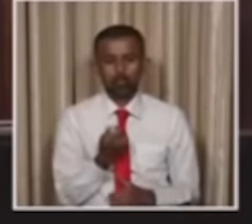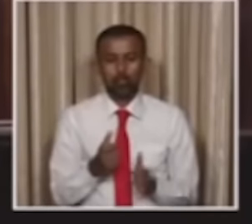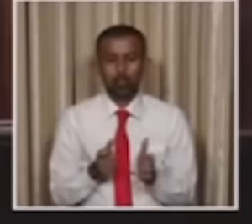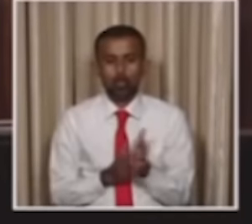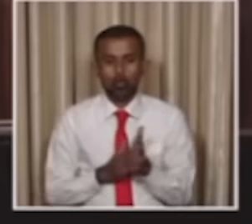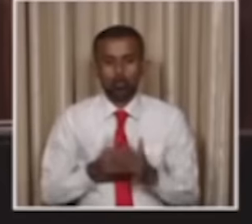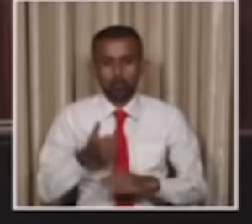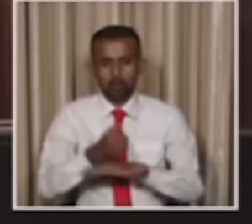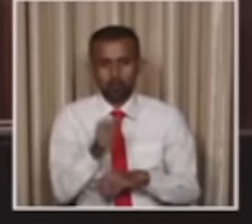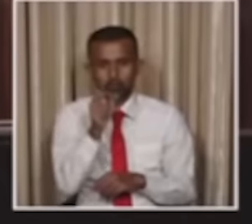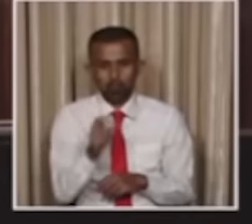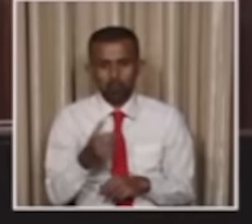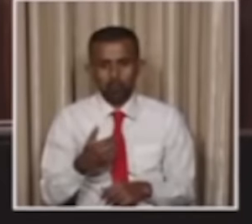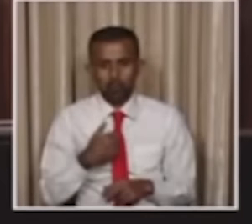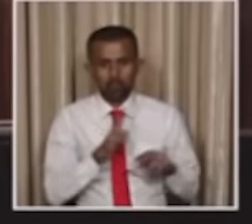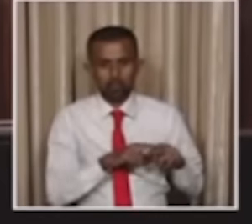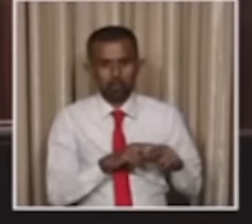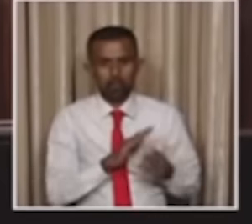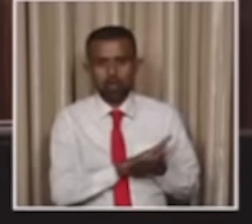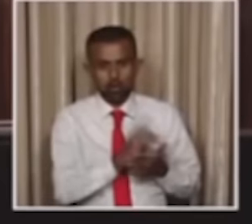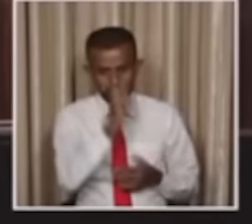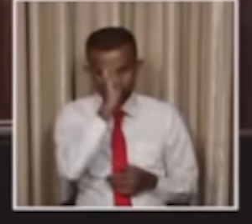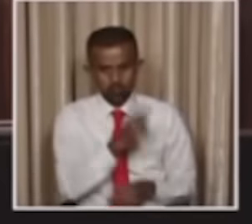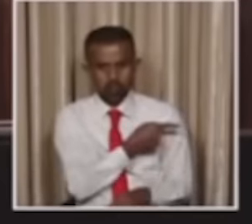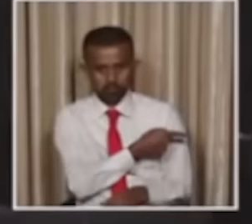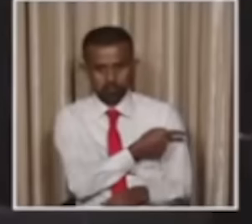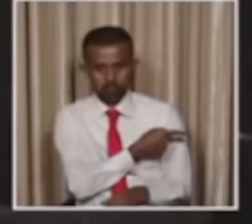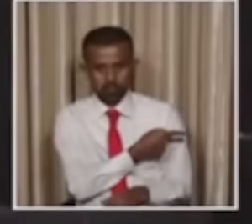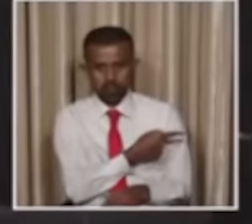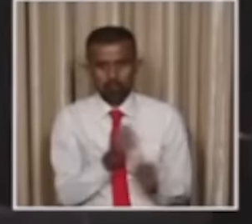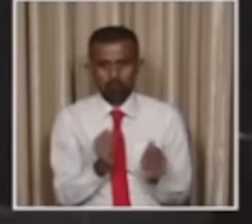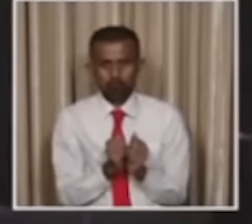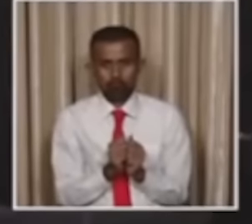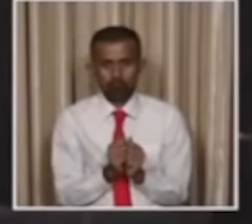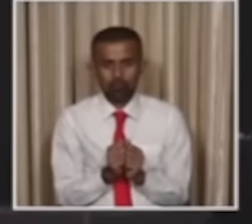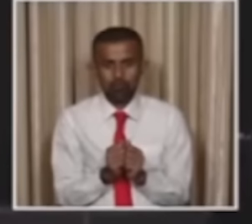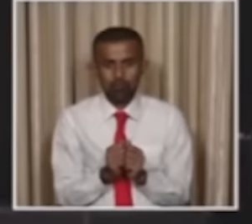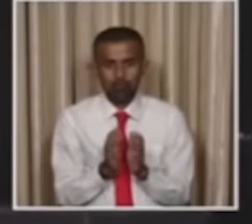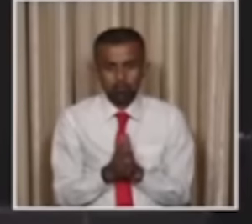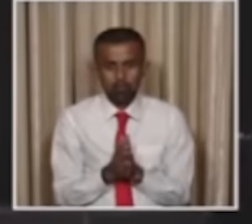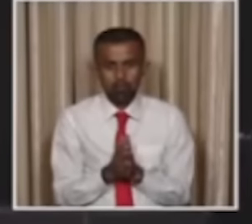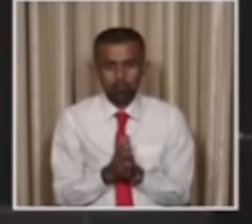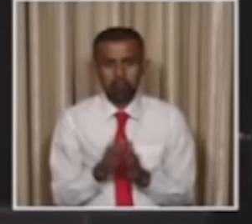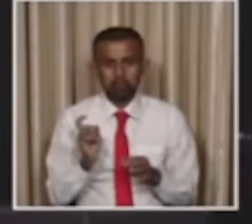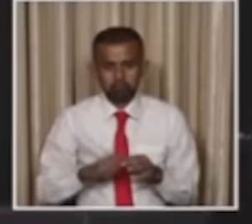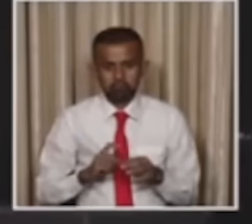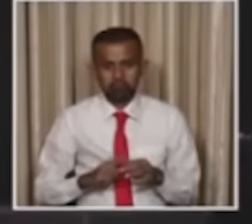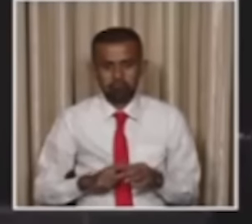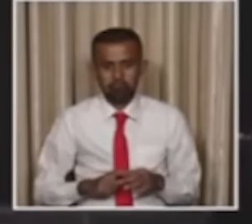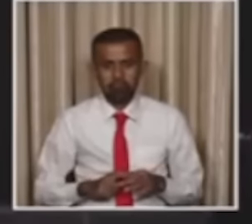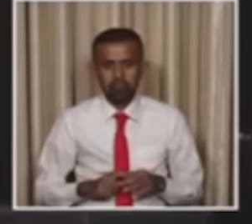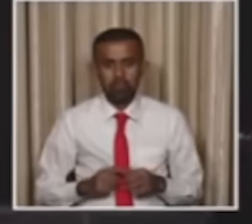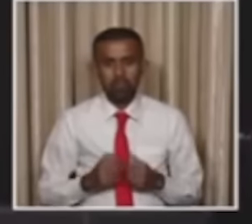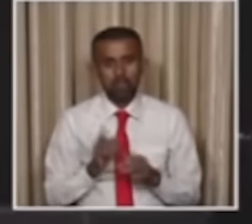සභාවේ සභාපතිතුමා හැටියට මගේ මිත්‍ර හර්ෂත් සිල්වා මැතිතුමා අපි කටයුතු කරන හැම අවස්ථාවකදීම එතුමාට යම් ප්‍රශ්න පැනනගිච්ච